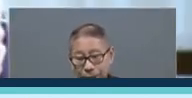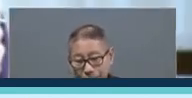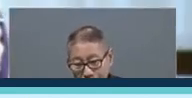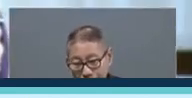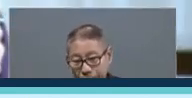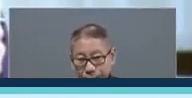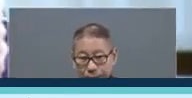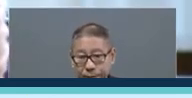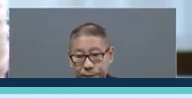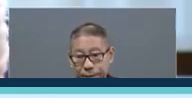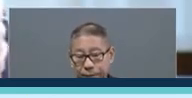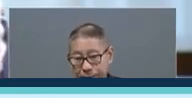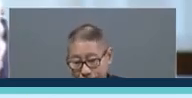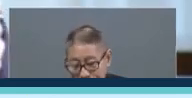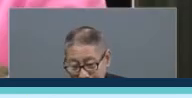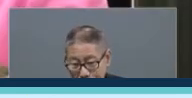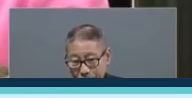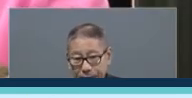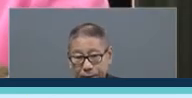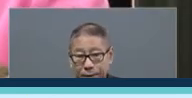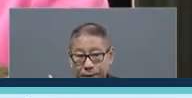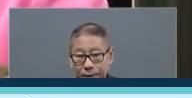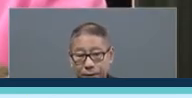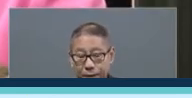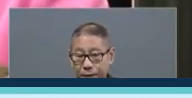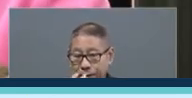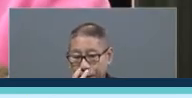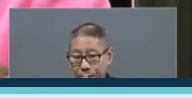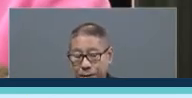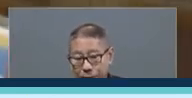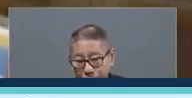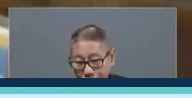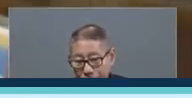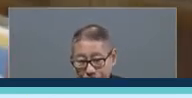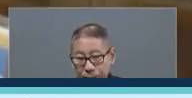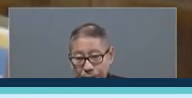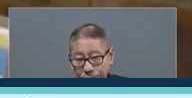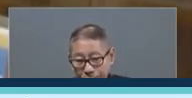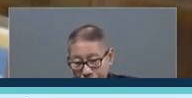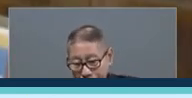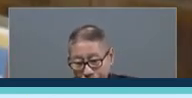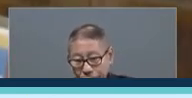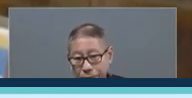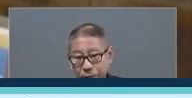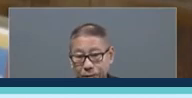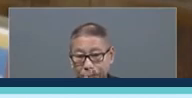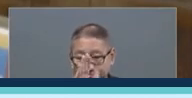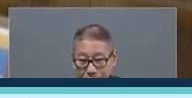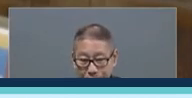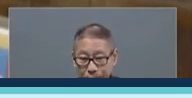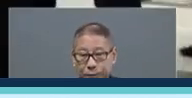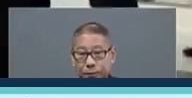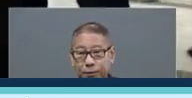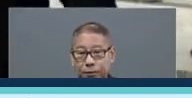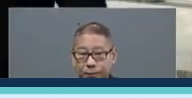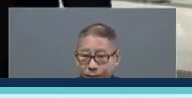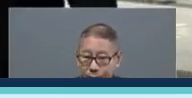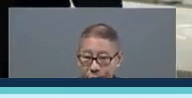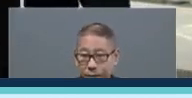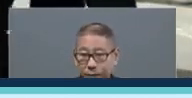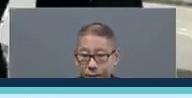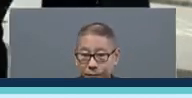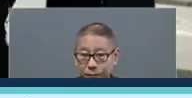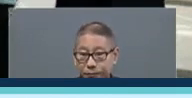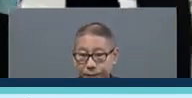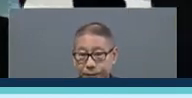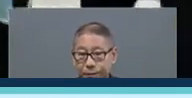องรัฐมนตรีว่าการกระทรวงดิจิทัลเพื่อเศรษฐกิจและสังคมหรือ DE ย้ำว่าระบบยืนยันตัวตนและฐานข้อมูลของแอปทางรัฐมีการ